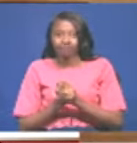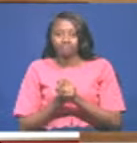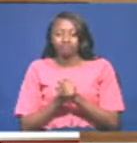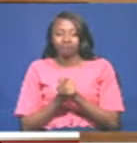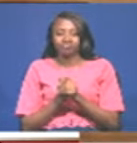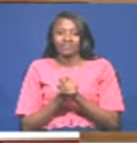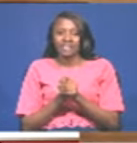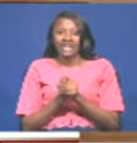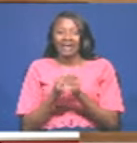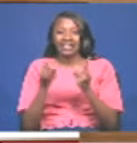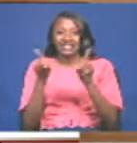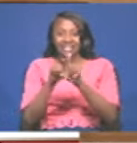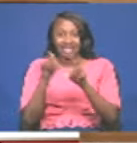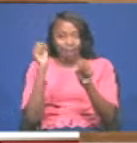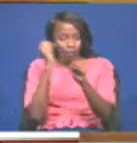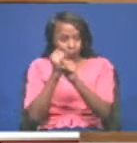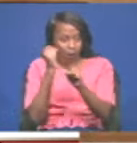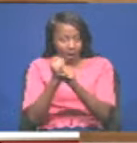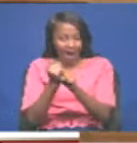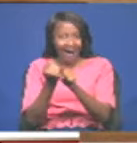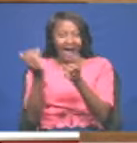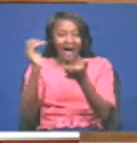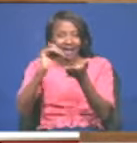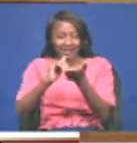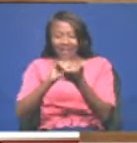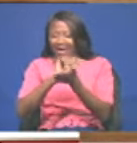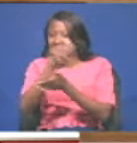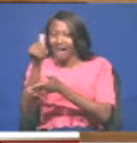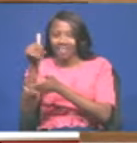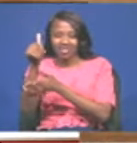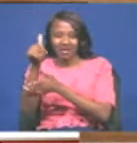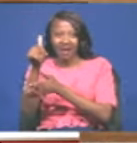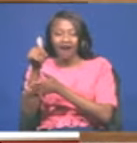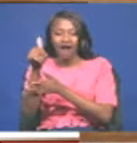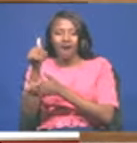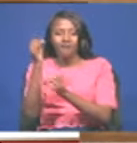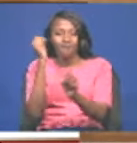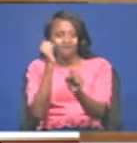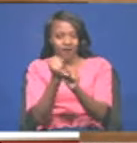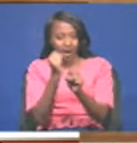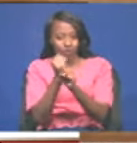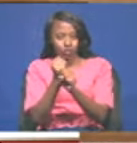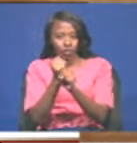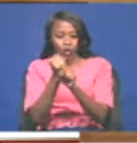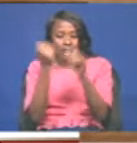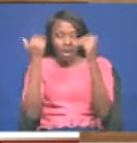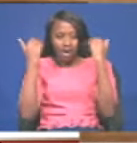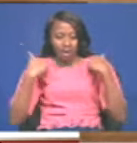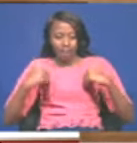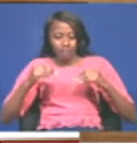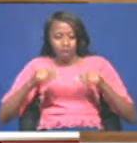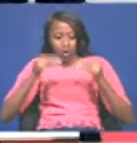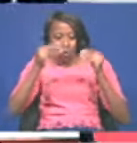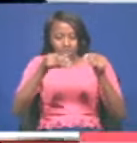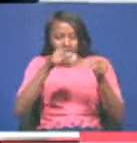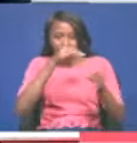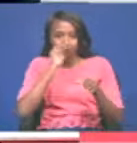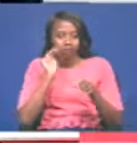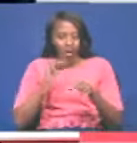And of course, perform any other functions as I may assign him from time to